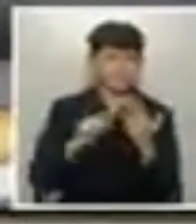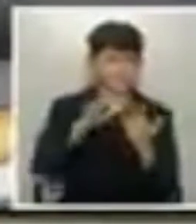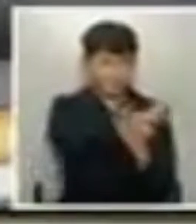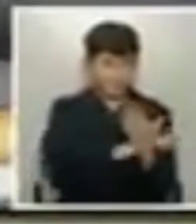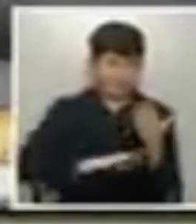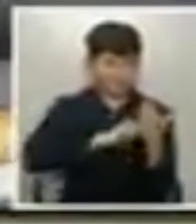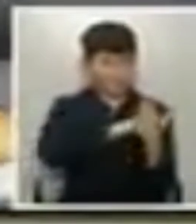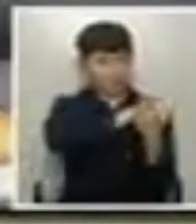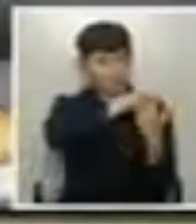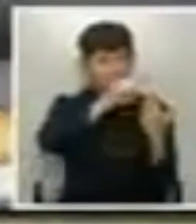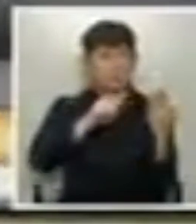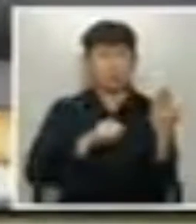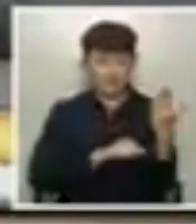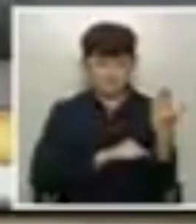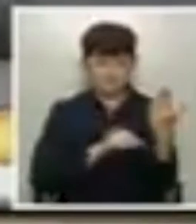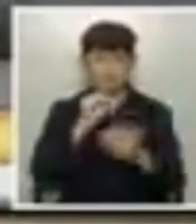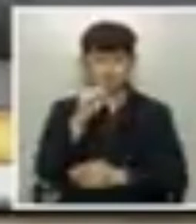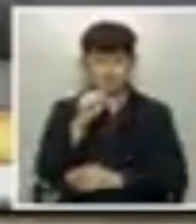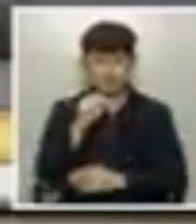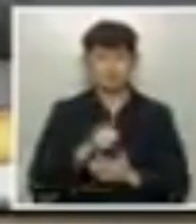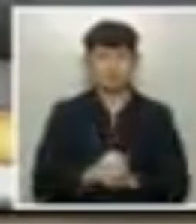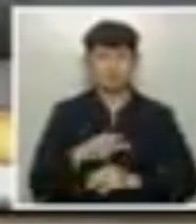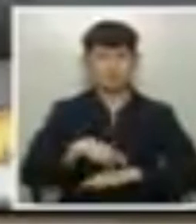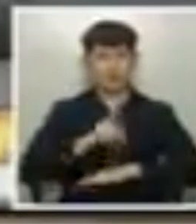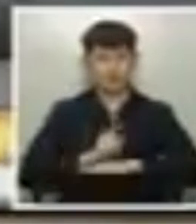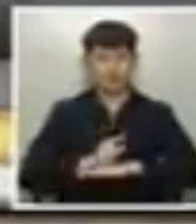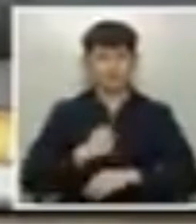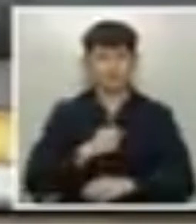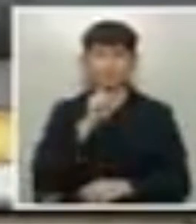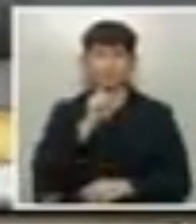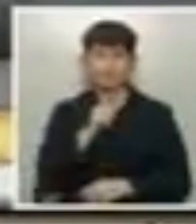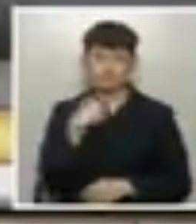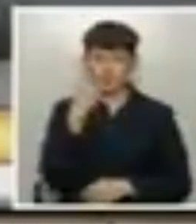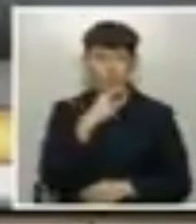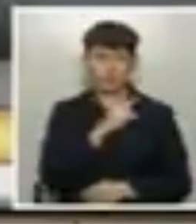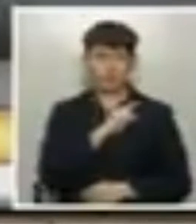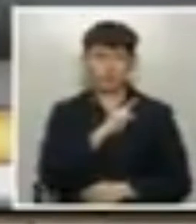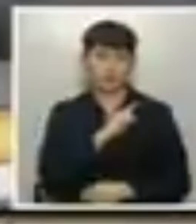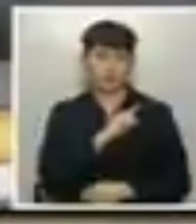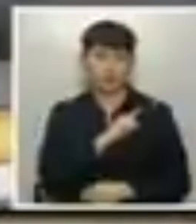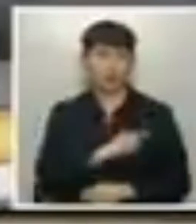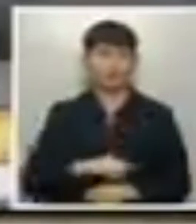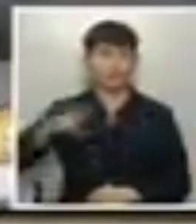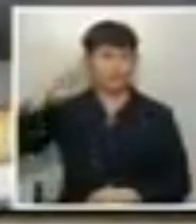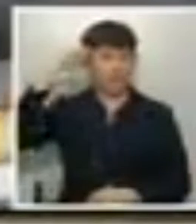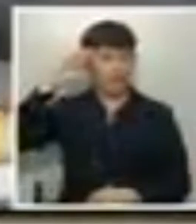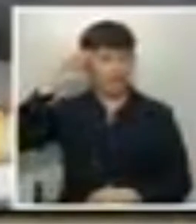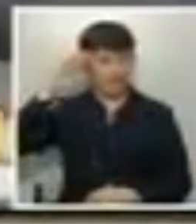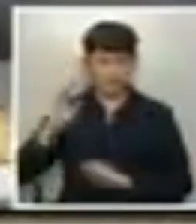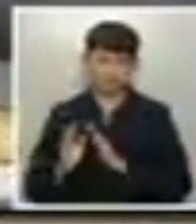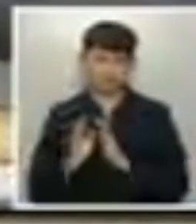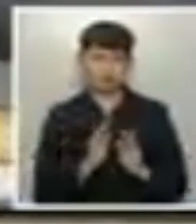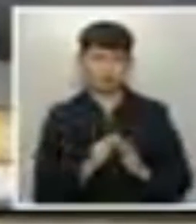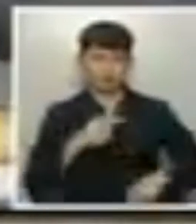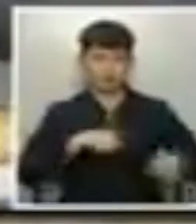ราชของชาตินะคะท่านประธานคะมีทราบว่าหน่วยงานใดนะคะส่งทหารรายนี้มาคุ้มครอง